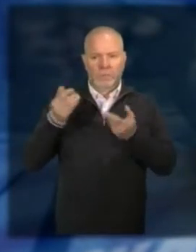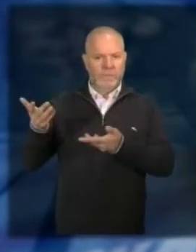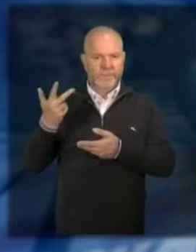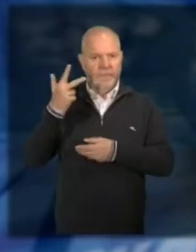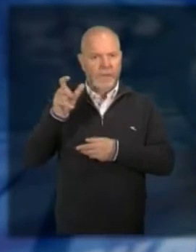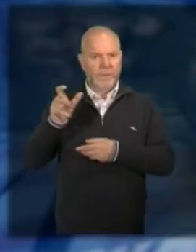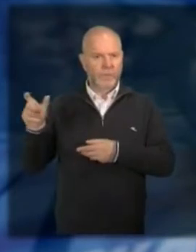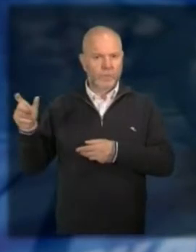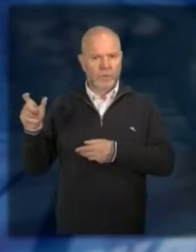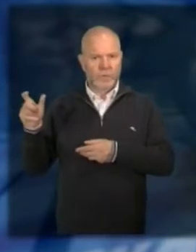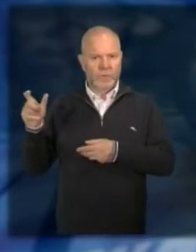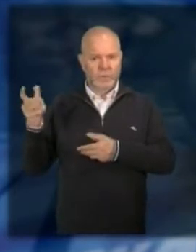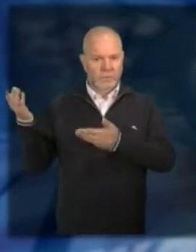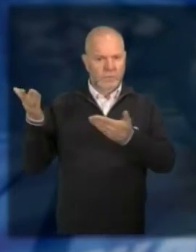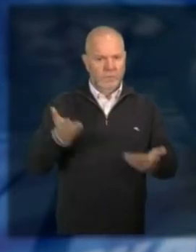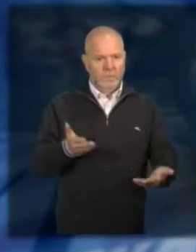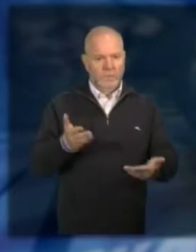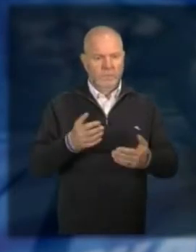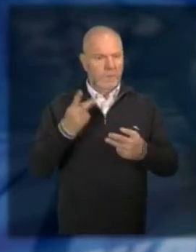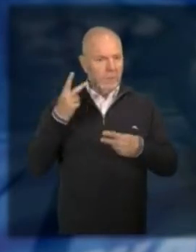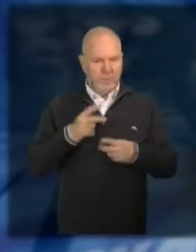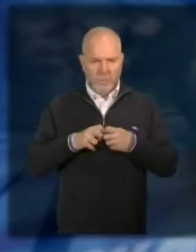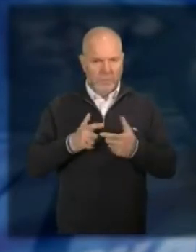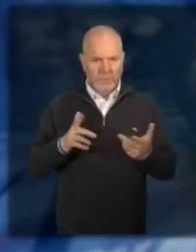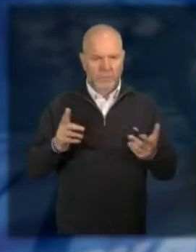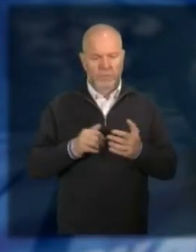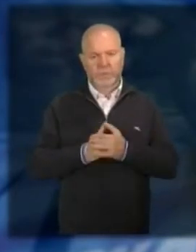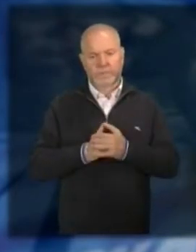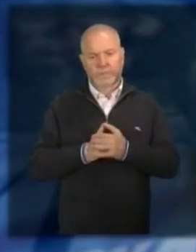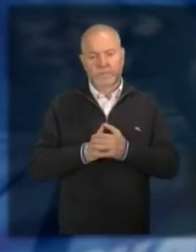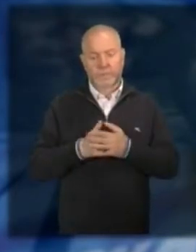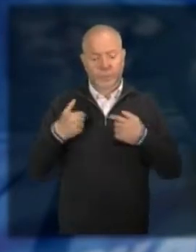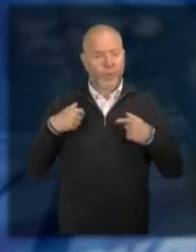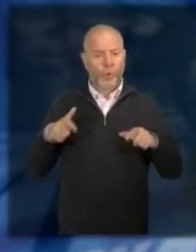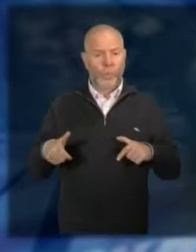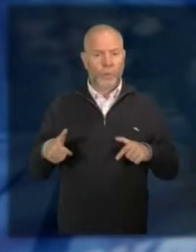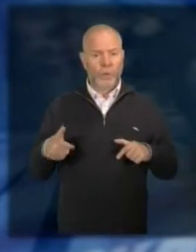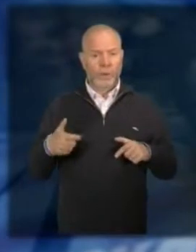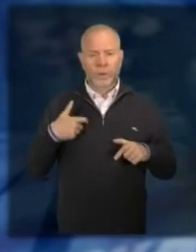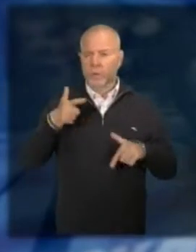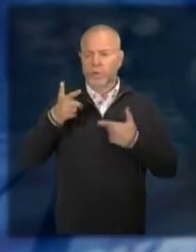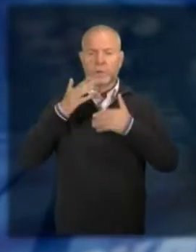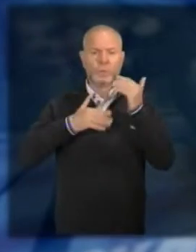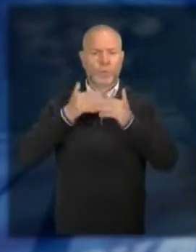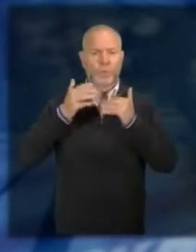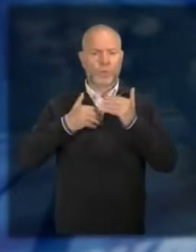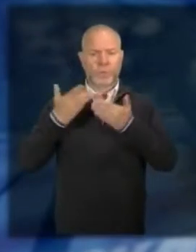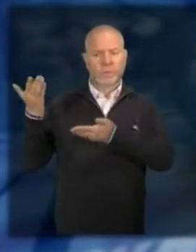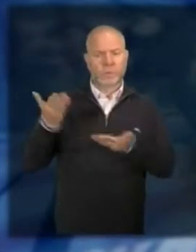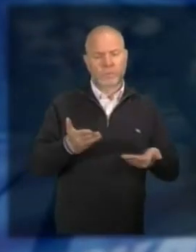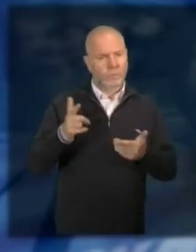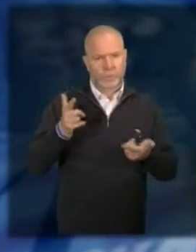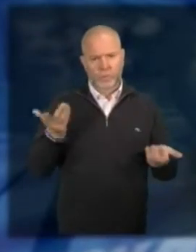tre persone che sono state accolte benissimo anche dai vicini di casa. Noi come comune non abbiamo strutture di proprietà che possano fungere da centro